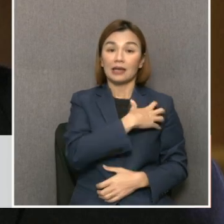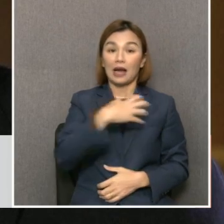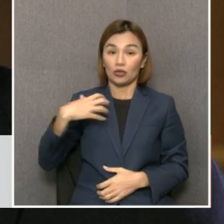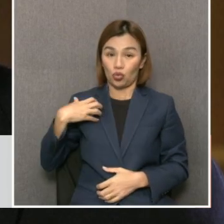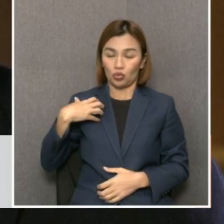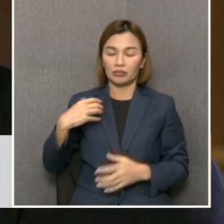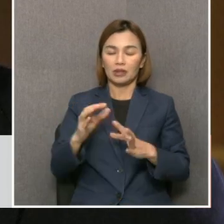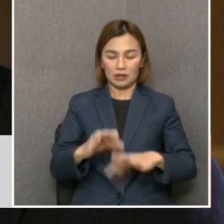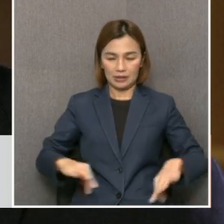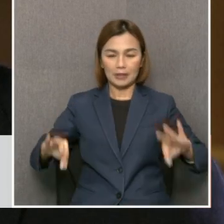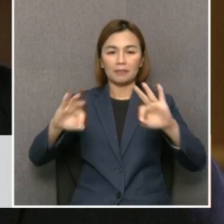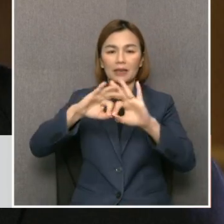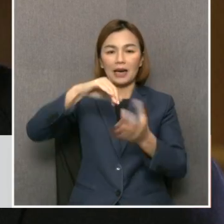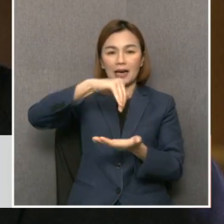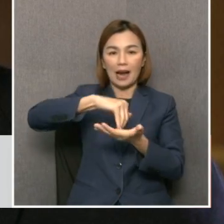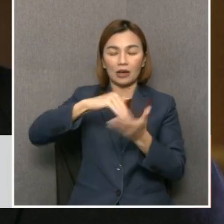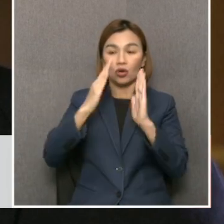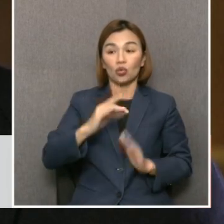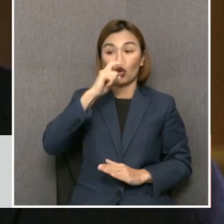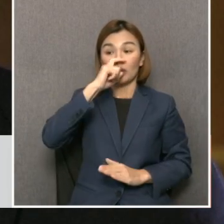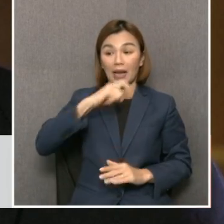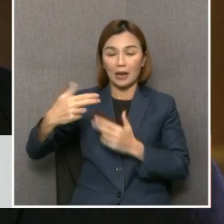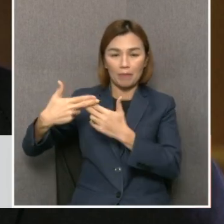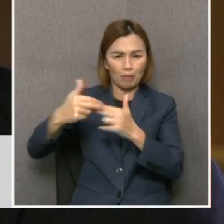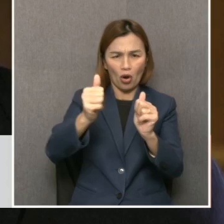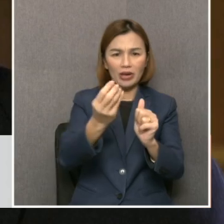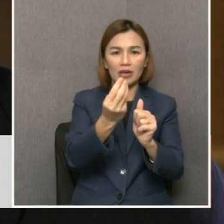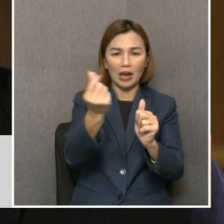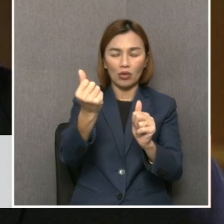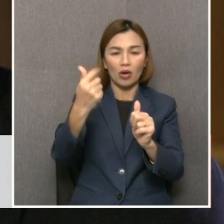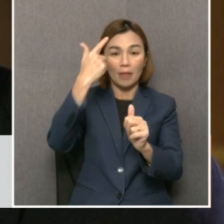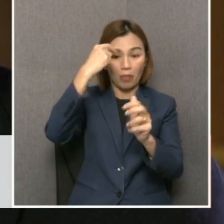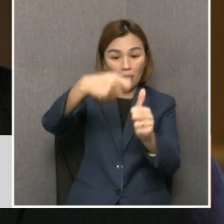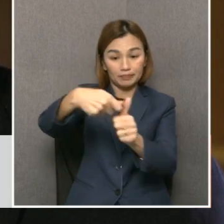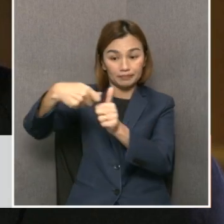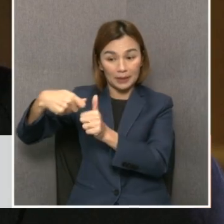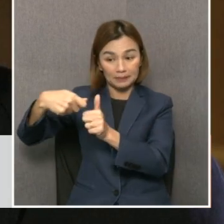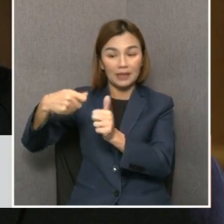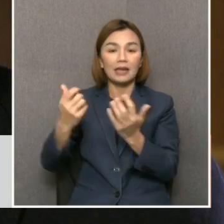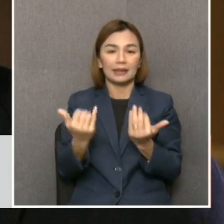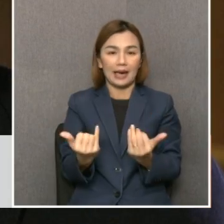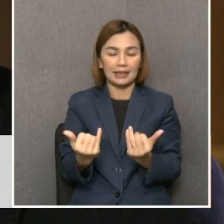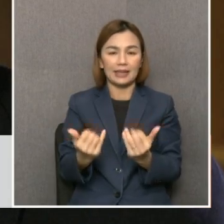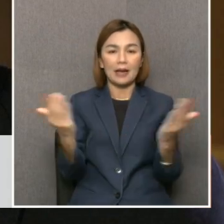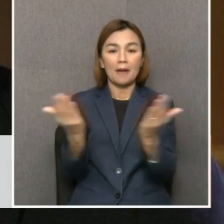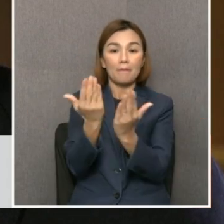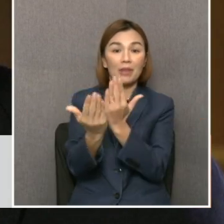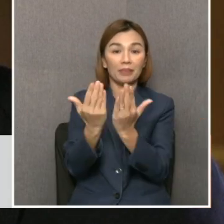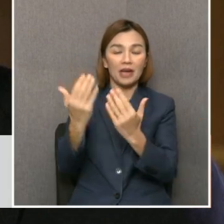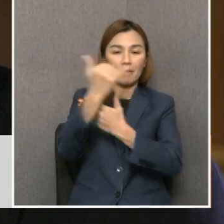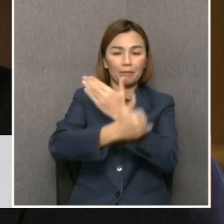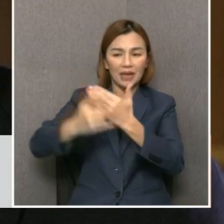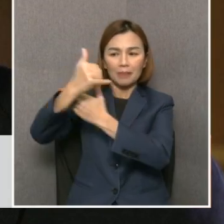ค่ะที่ทำให้คนไทยได้รับการปล่อยตัวอย่างรวดเร็วจากการถูกจับเป็นตัวประกันในครั้งนี้เมื่อเปรียบเทียบกับชาติอื่น